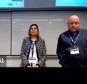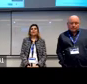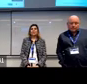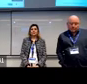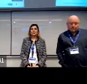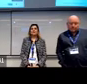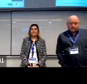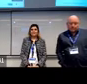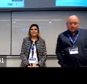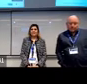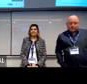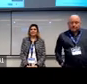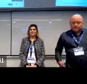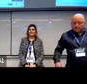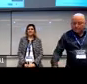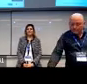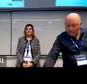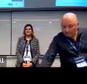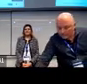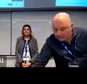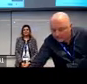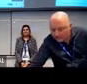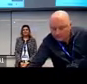pas une ressource libre.